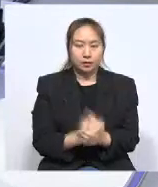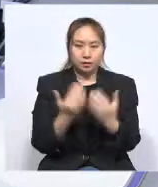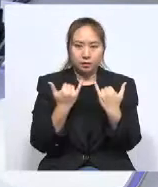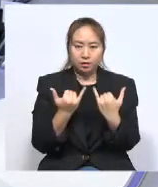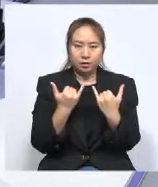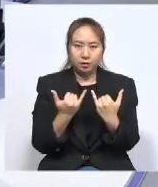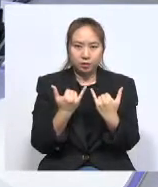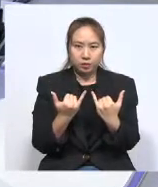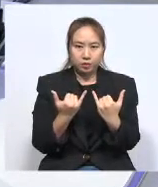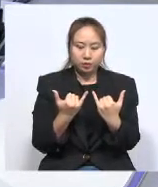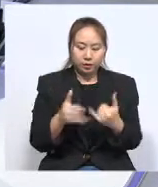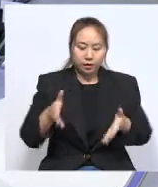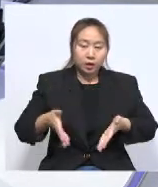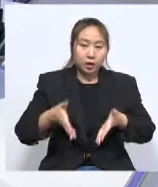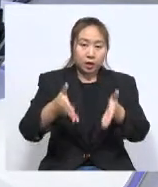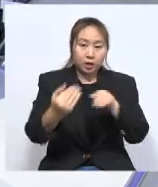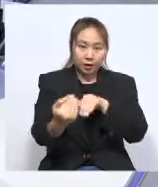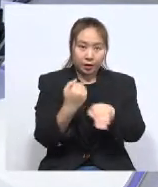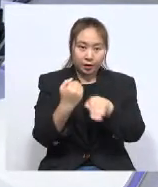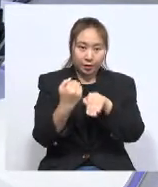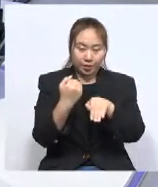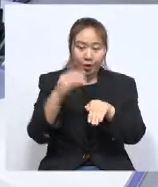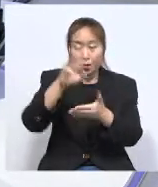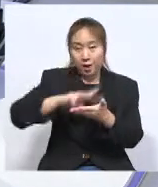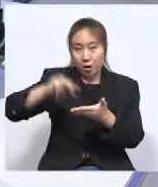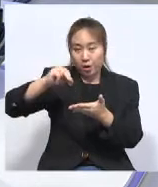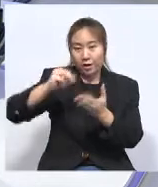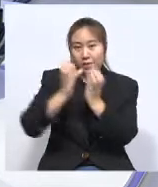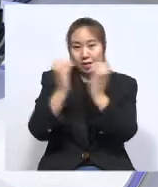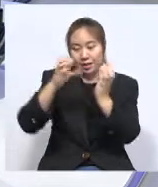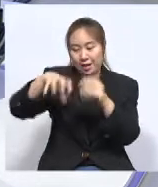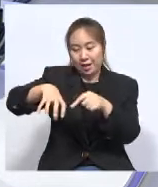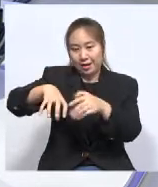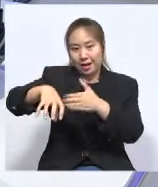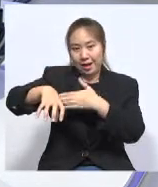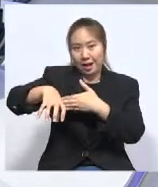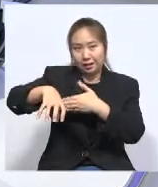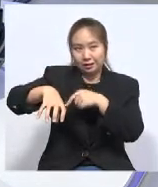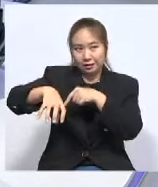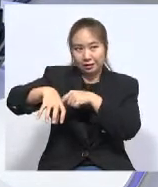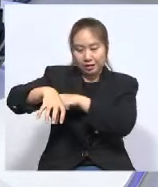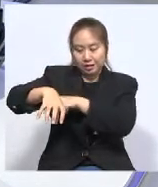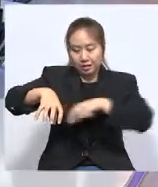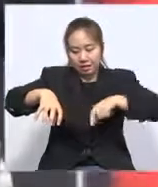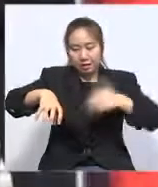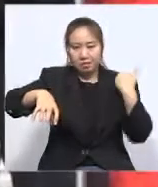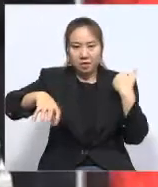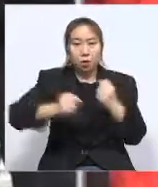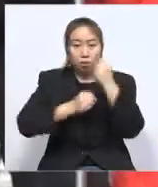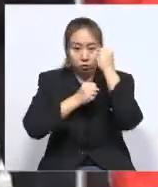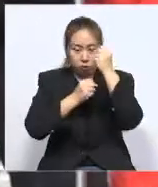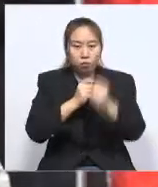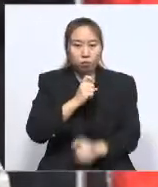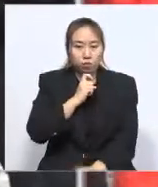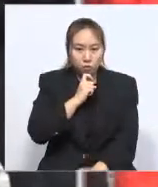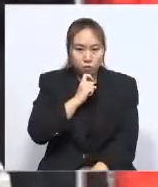ตอนนี้ต้องบอกว่าที่ถนนหน้าพระธาตุด้านหลังของมหาวิทยาลัยธรรมศาสตร์นะครับก็ยังมีกลุ่มผู้ชุมนุมนั้นอยู่ที่นี่นะฮะ